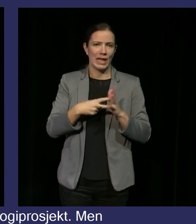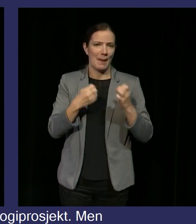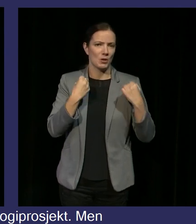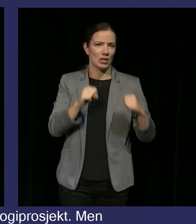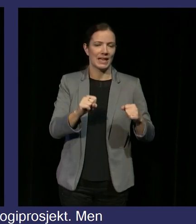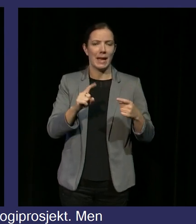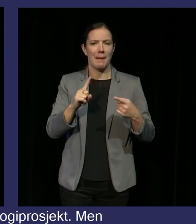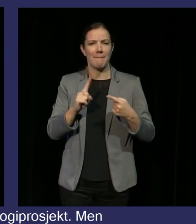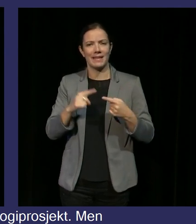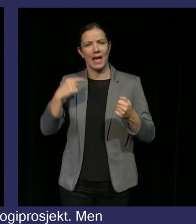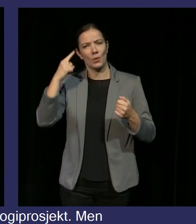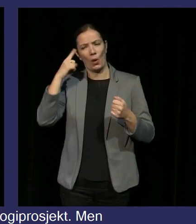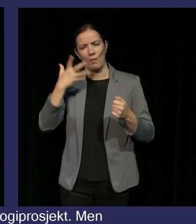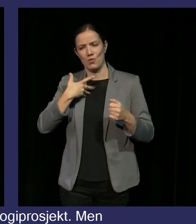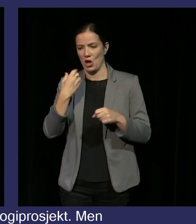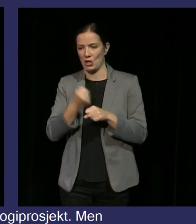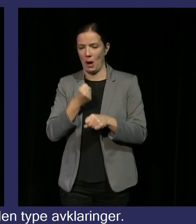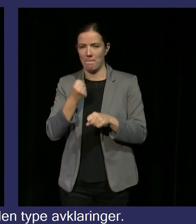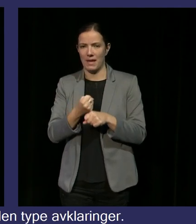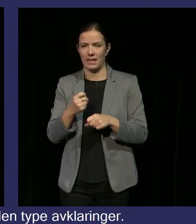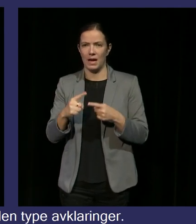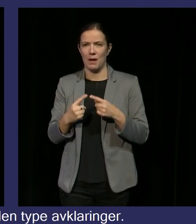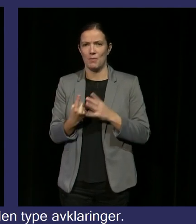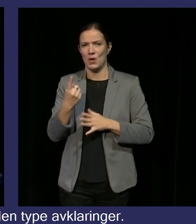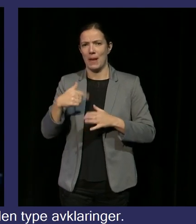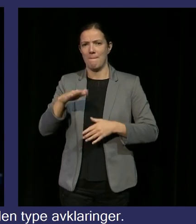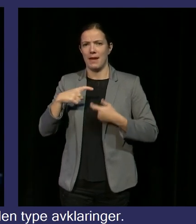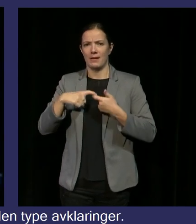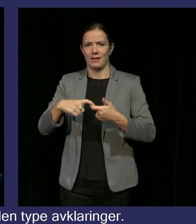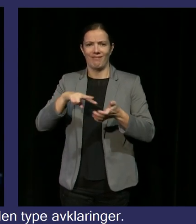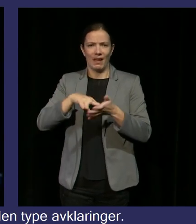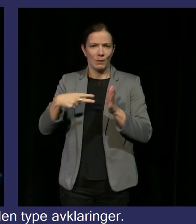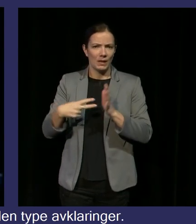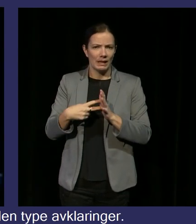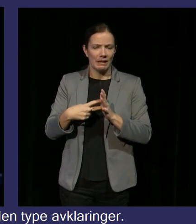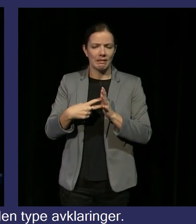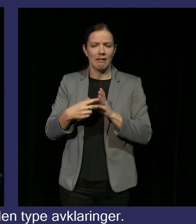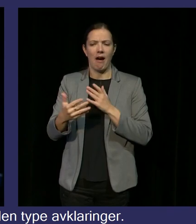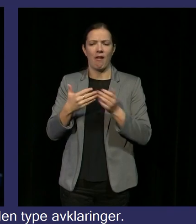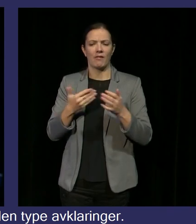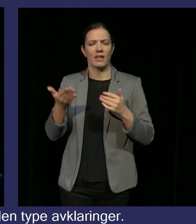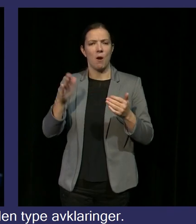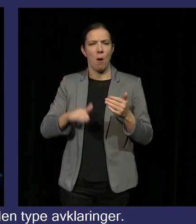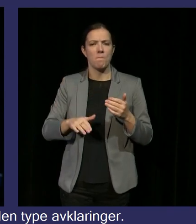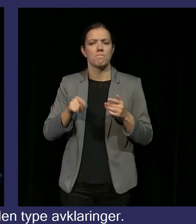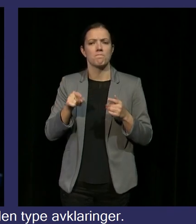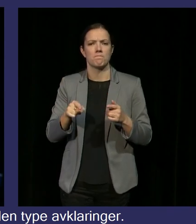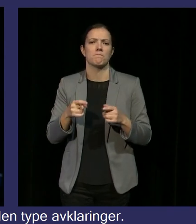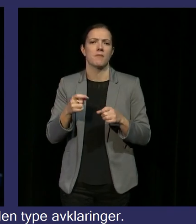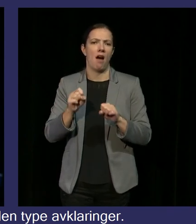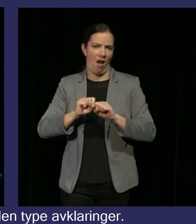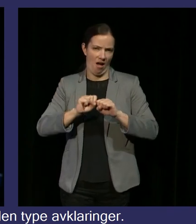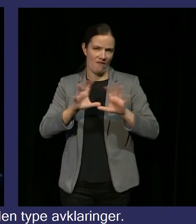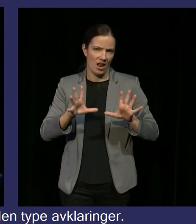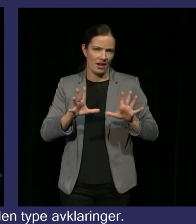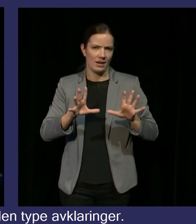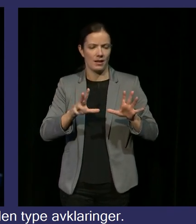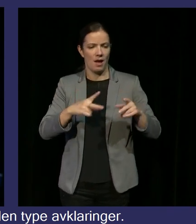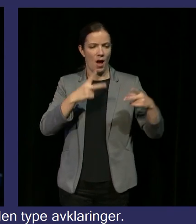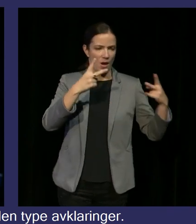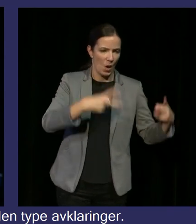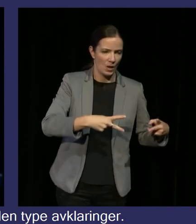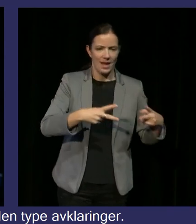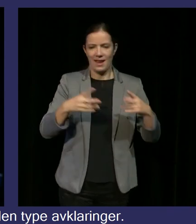tror veldig mye av jobben, og kanskje mer av jobben enn selve teknologien, rett og slett handler om den type avklaringer, om roller,